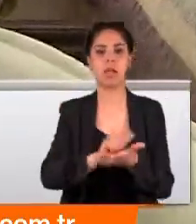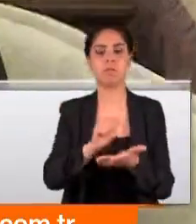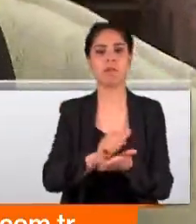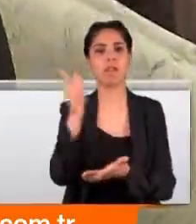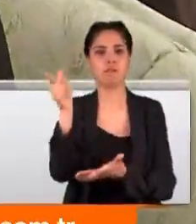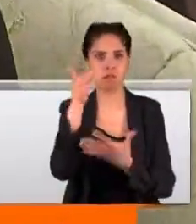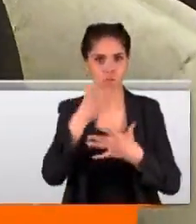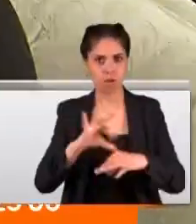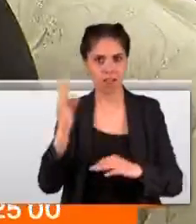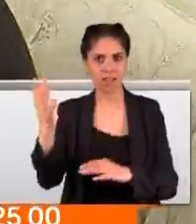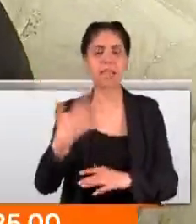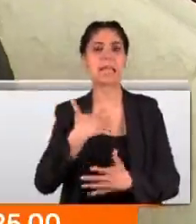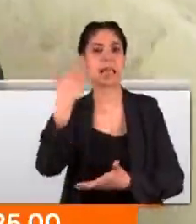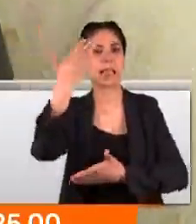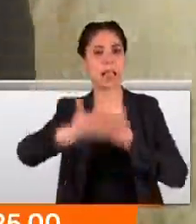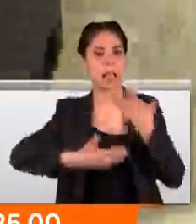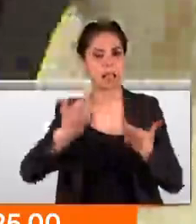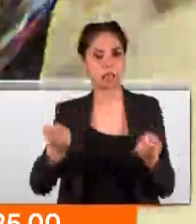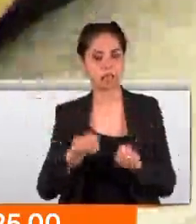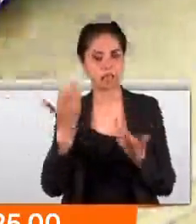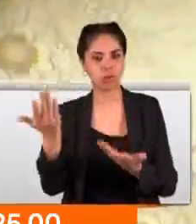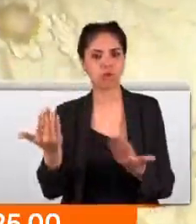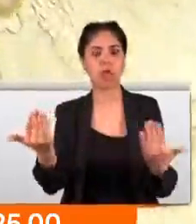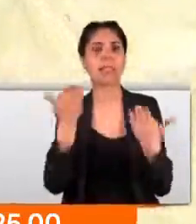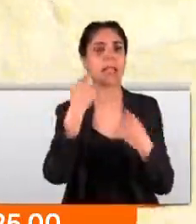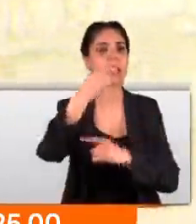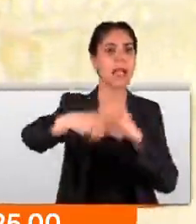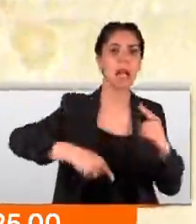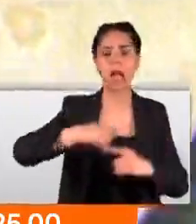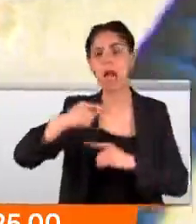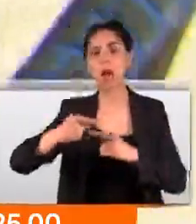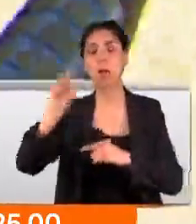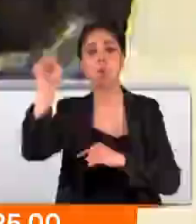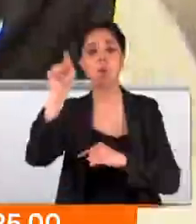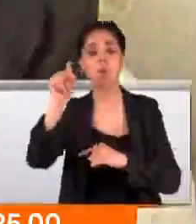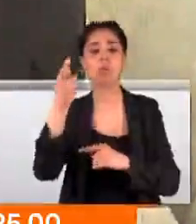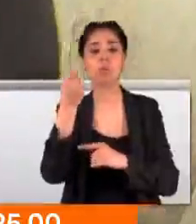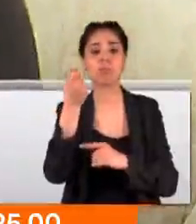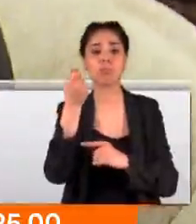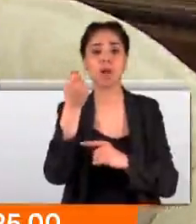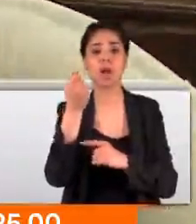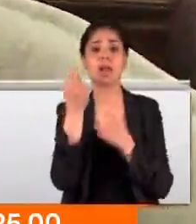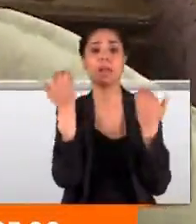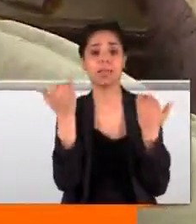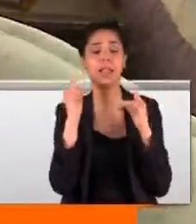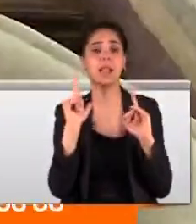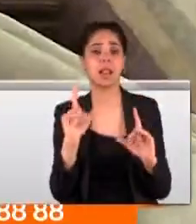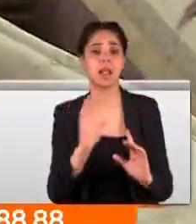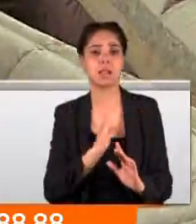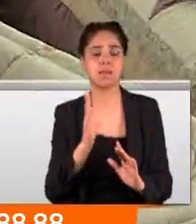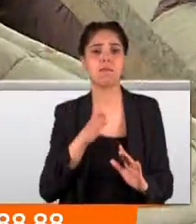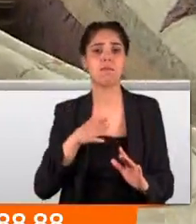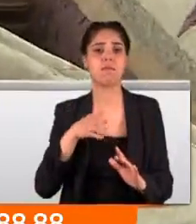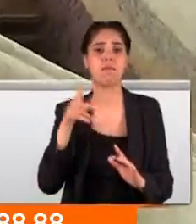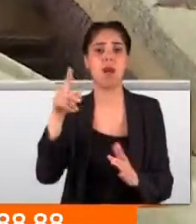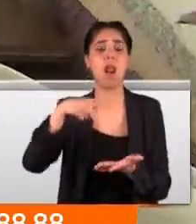hazırlıyor kendini anlatmaya çalışıyor destek arıyor çünkü odun maddi olarak bir desteğe ihtiyacı var